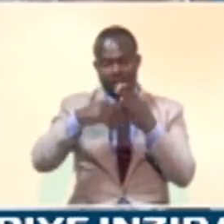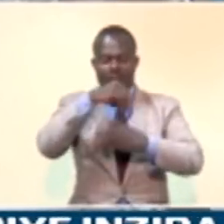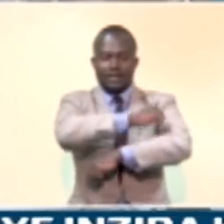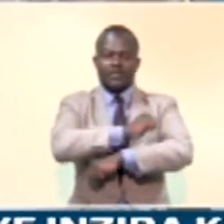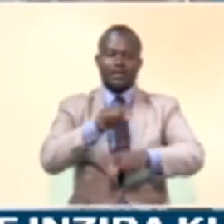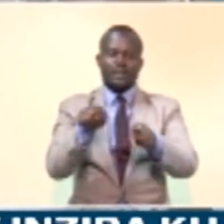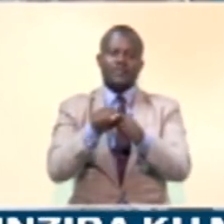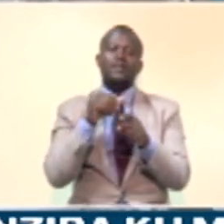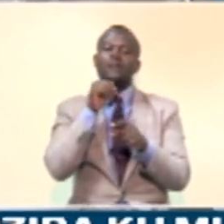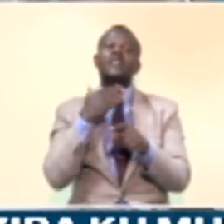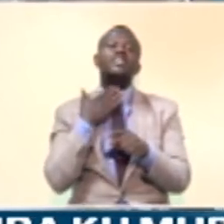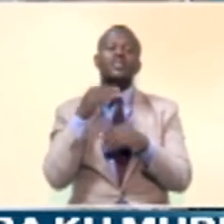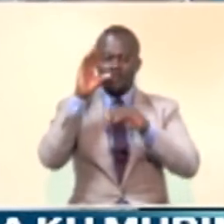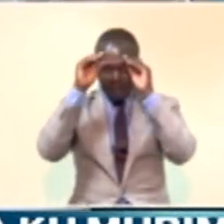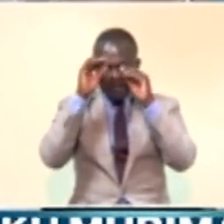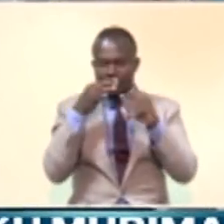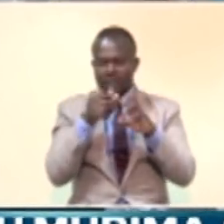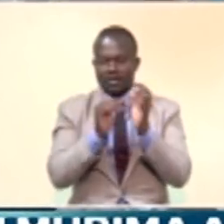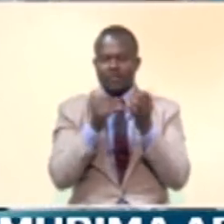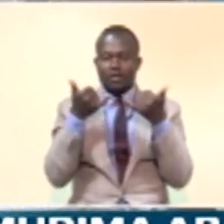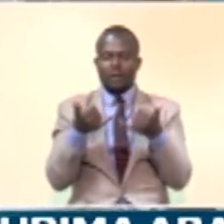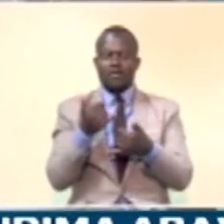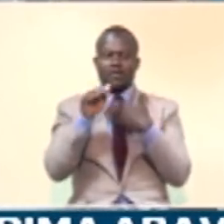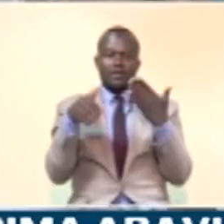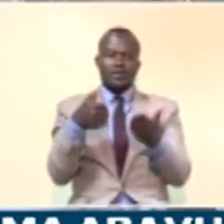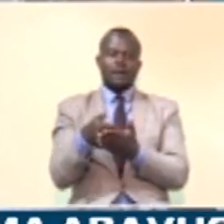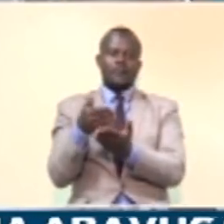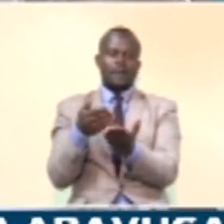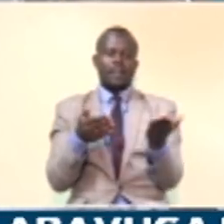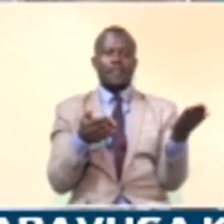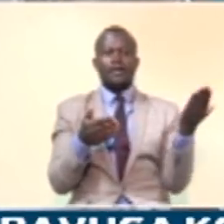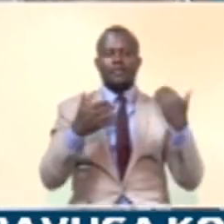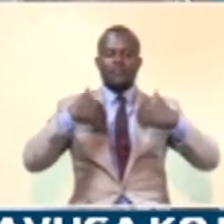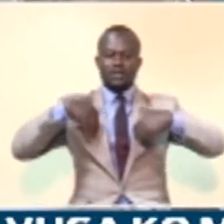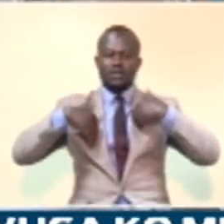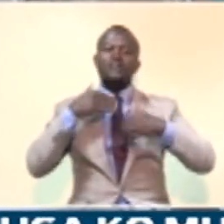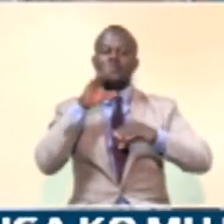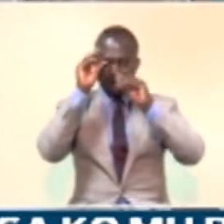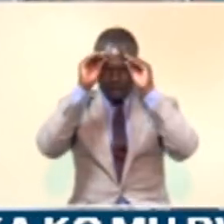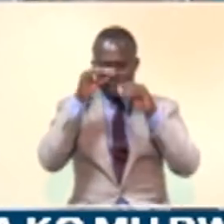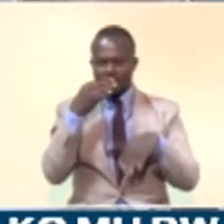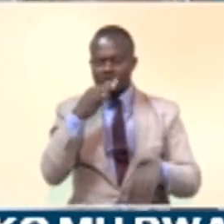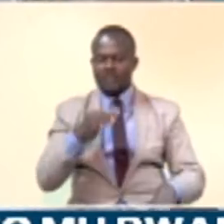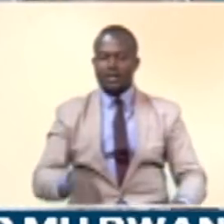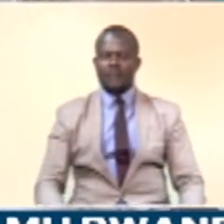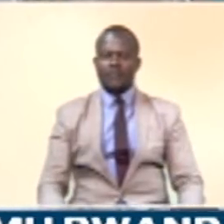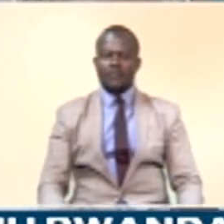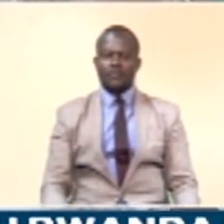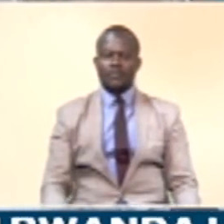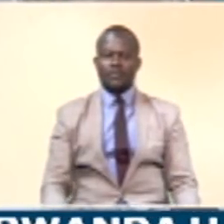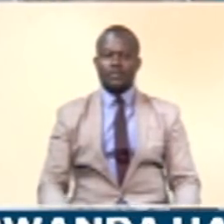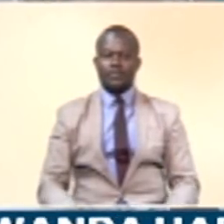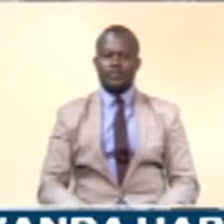basaga n'abadashaka kwiga Igifaransa, ariko ubu ngubu hari ubushake buhamye bwo kwiga Igifaransa. Vraie motivation